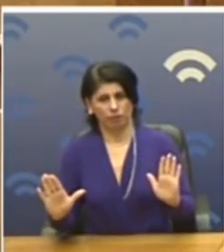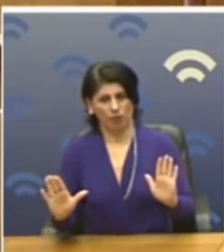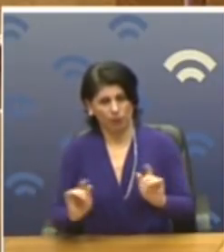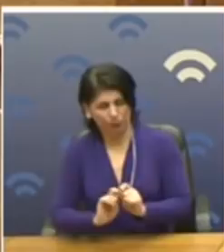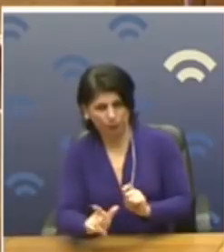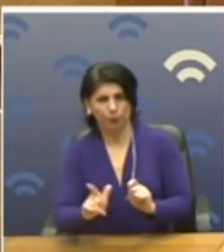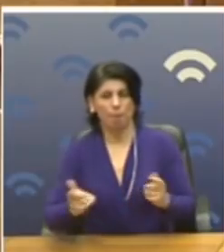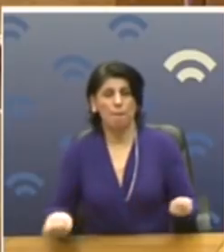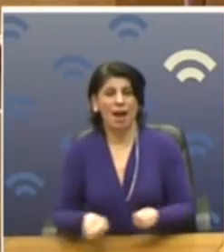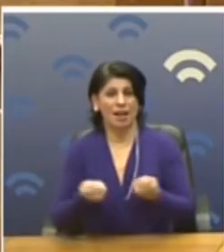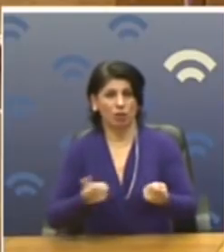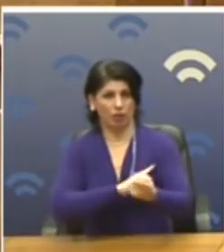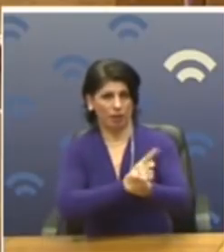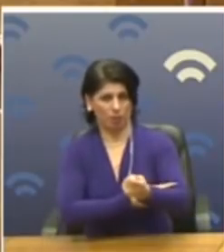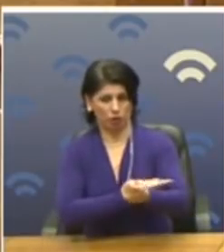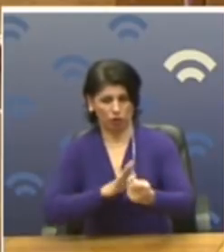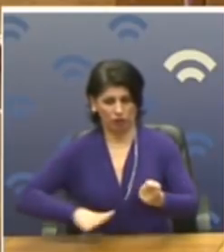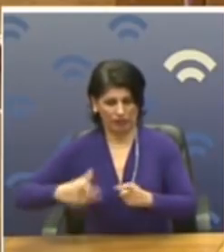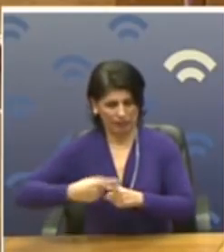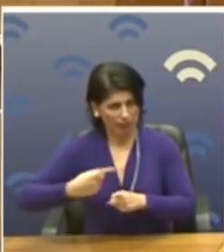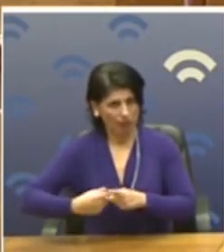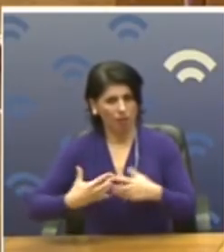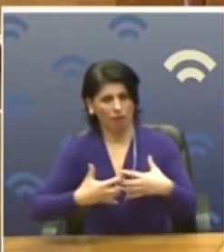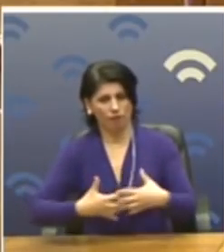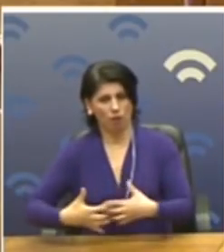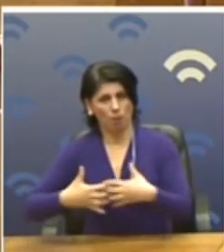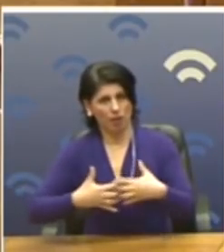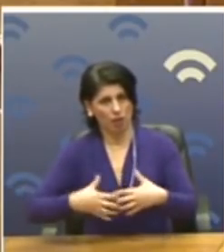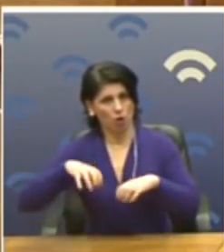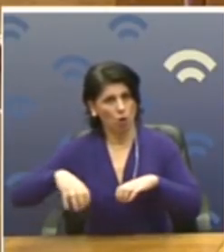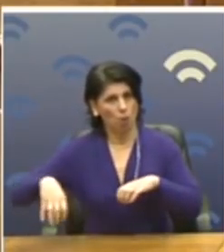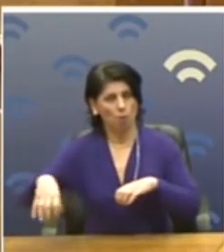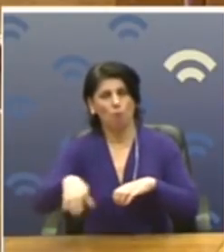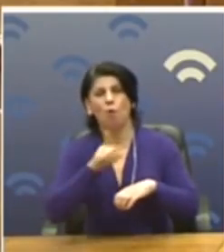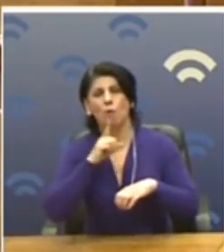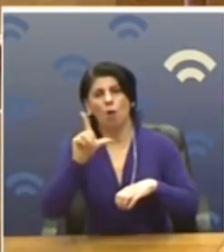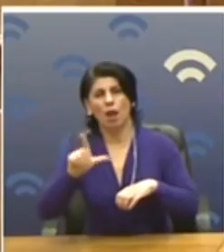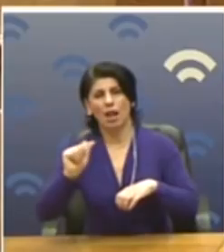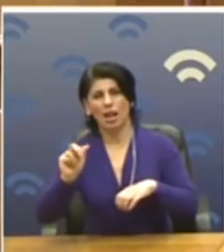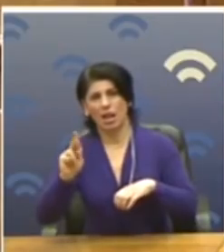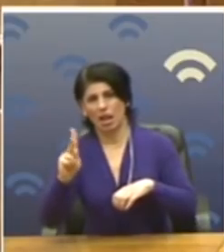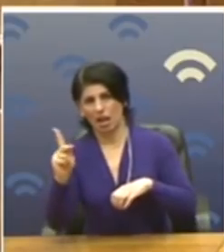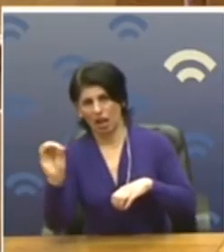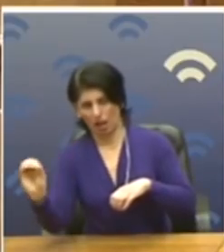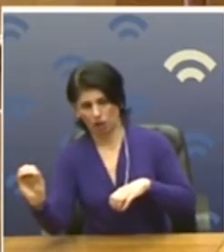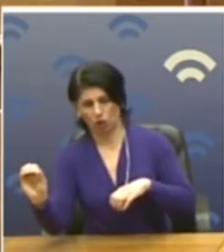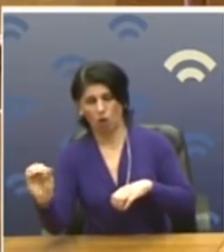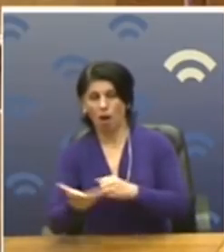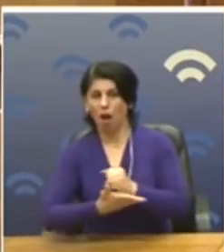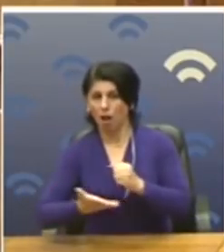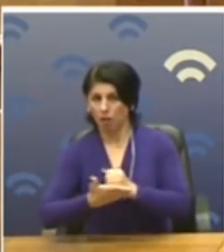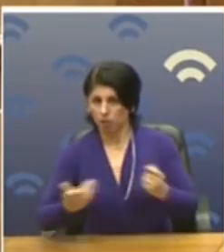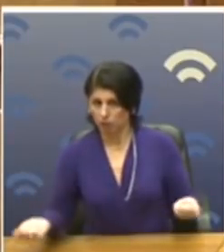των παραγωγικών δυνατοτήτων της χώρας, βιομηχανικών μονάδων όπως η ΛΑΡΚΟ, η υπονόμευση της αγροτικής